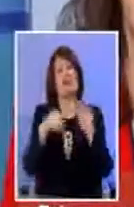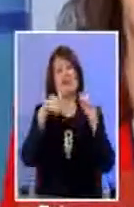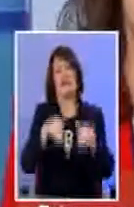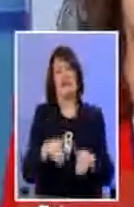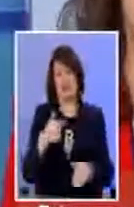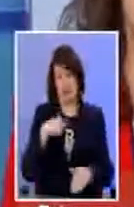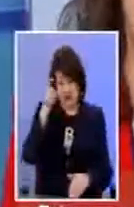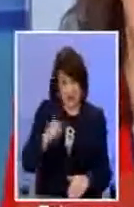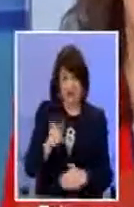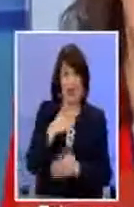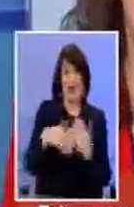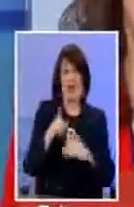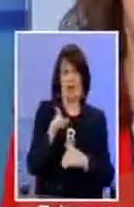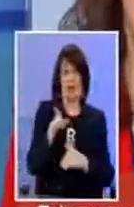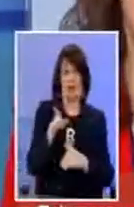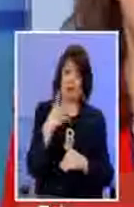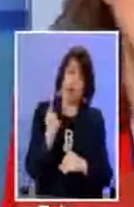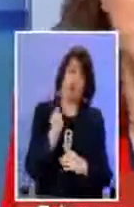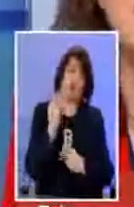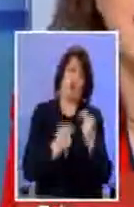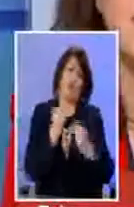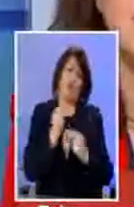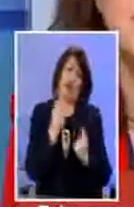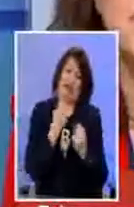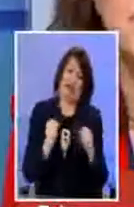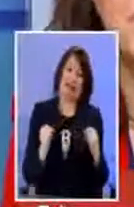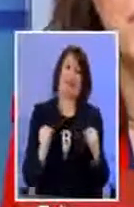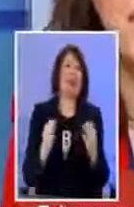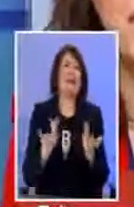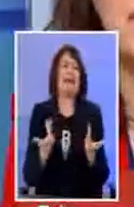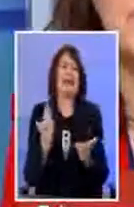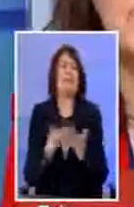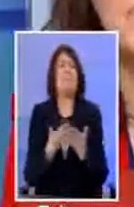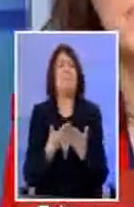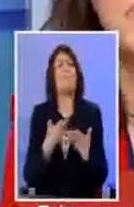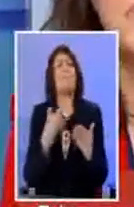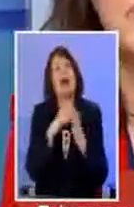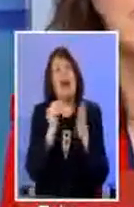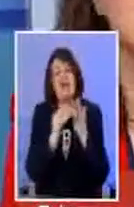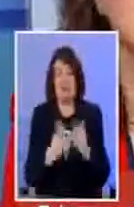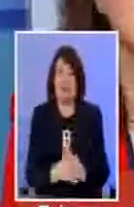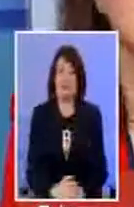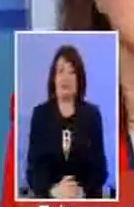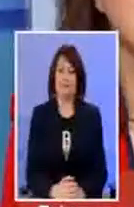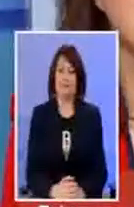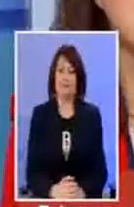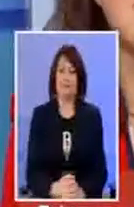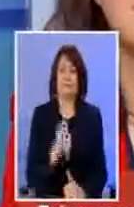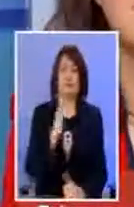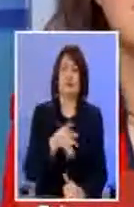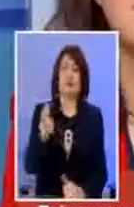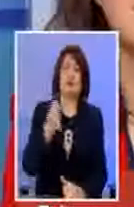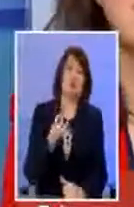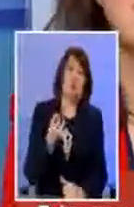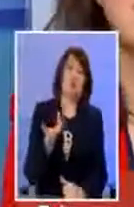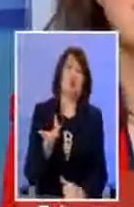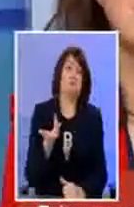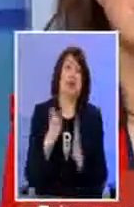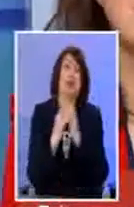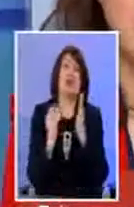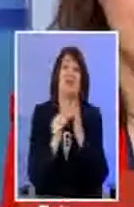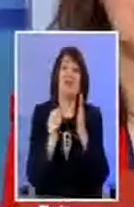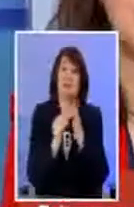πρόσωπό σας και προς τους ανθρώπους που αντιμετωπίζουν προβλήματα κινητικά, για αρχή. Μπορώ να πω ας πούμε, ότι